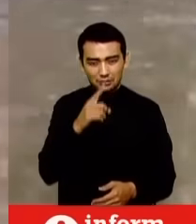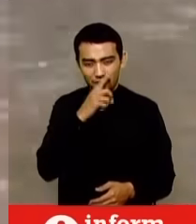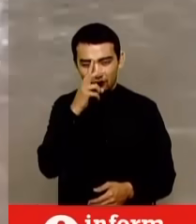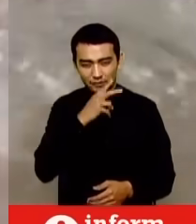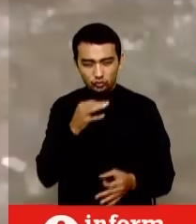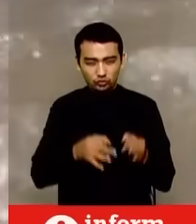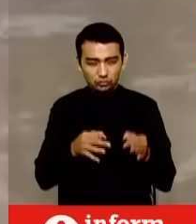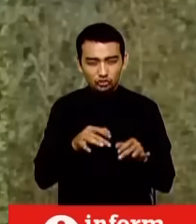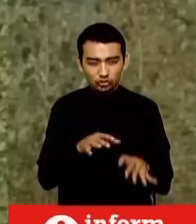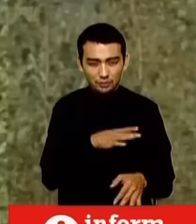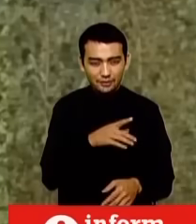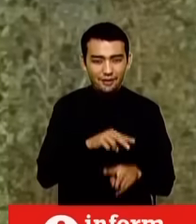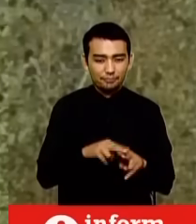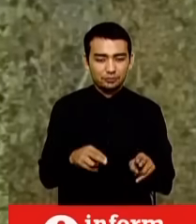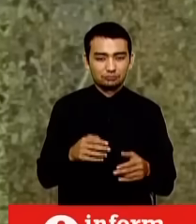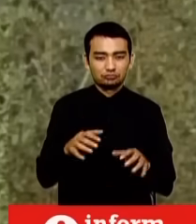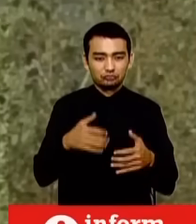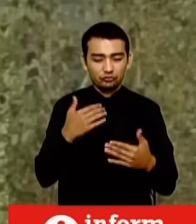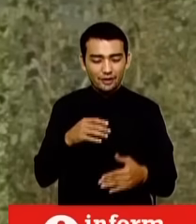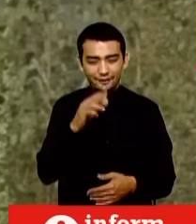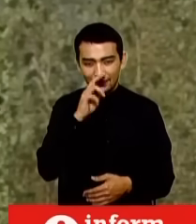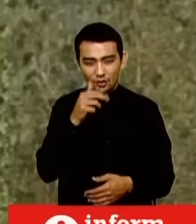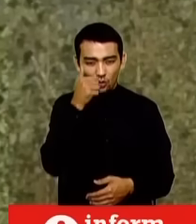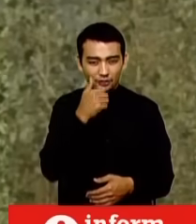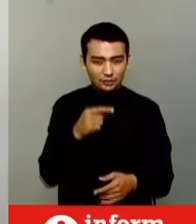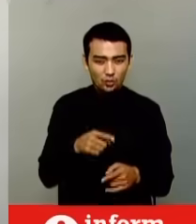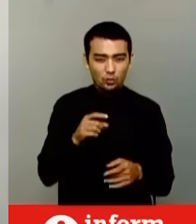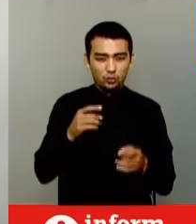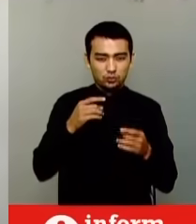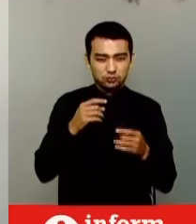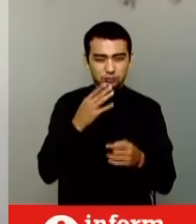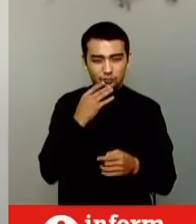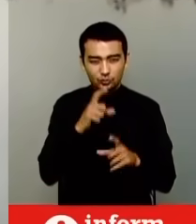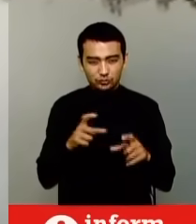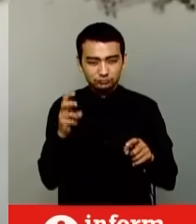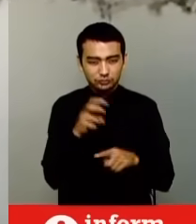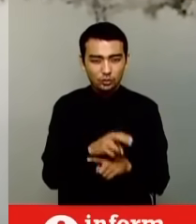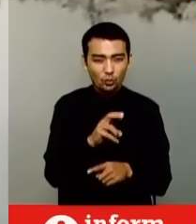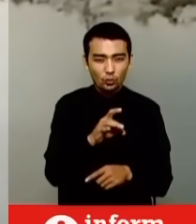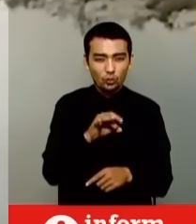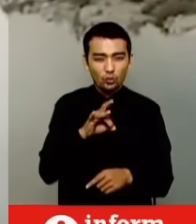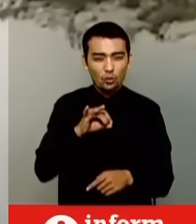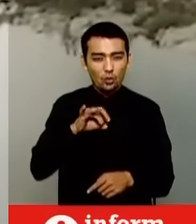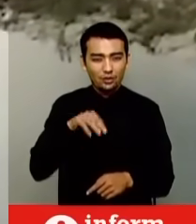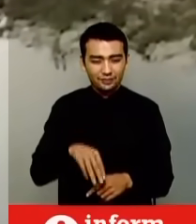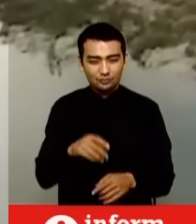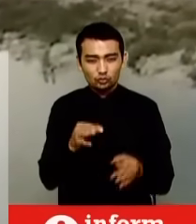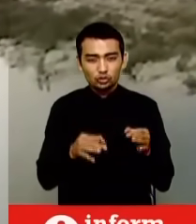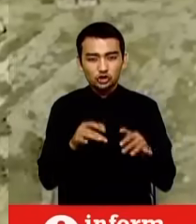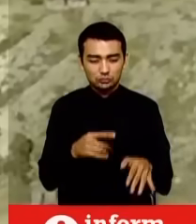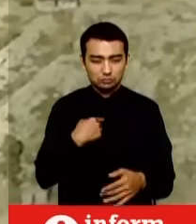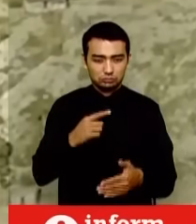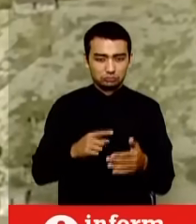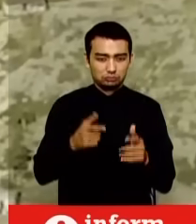сот осындай үкім шығарды. Бірақ ол жерді 3 жыл бұрын курорттық аймаққа айналдырған кәсіпкер соттың шешімімен келіспей отыр. Айтуынша